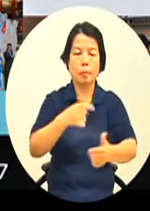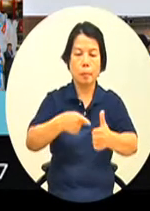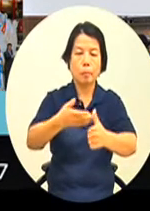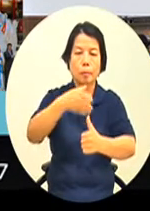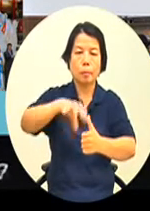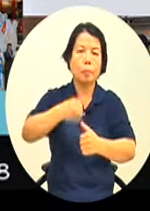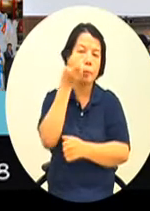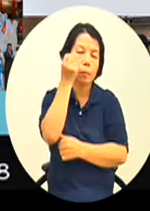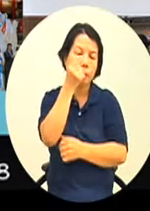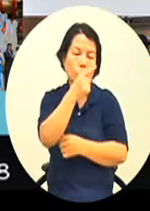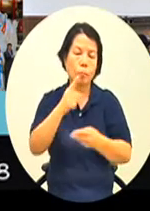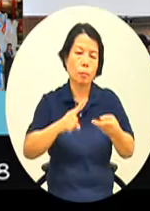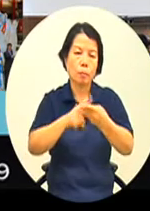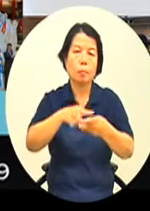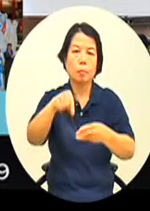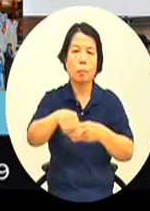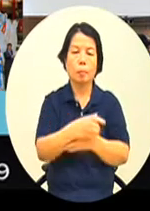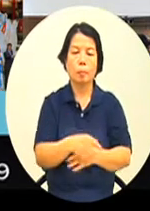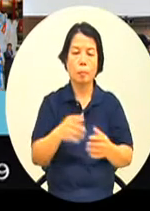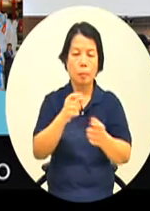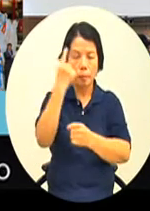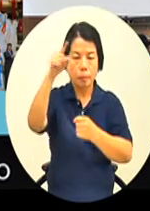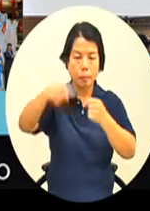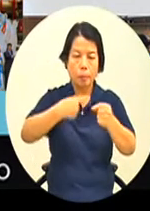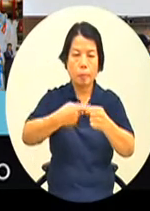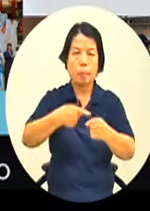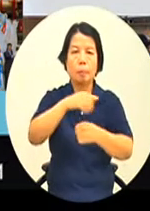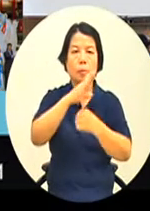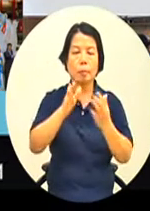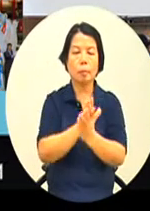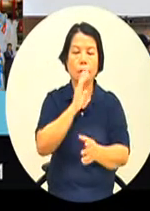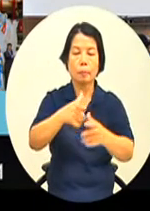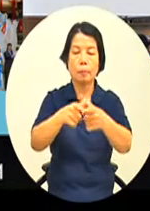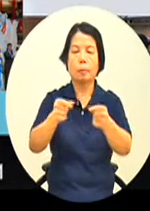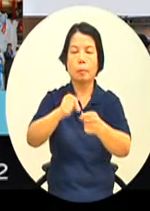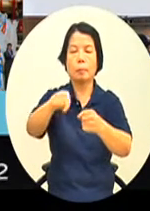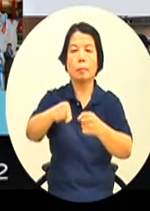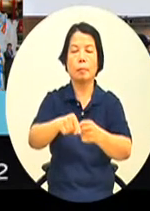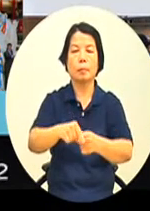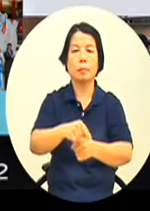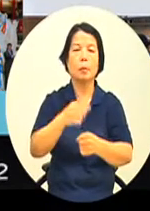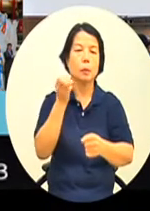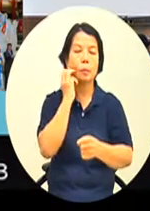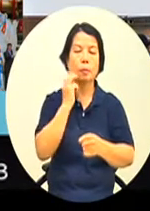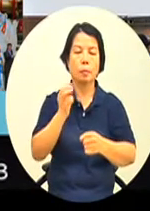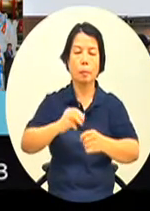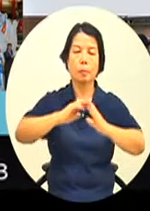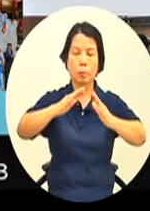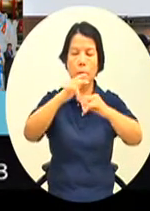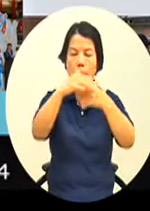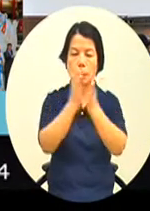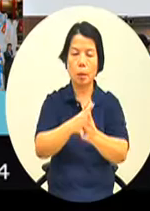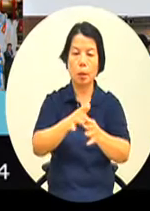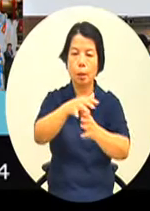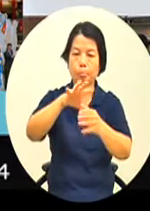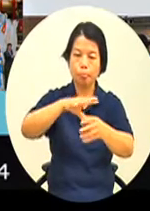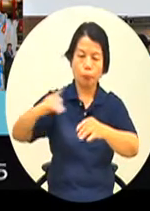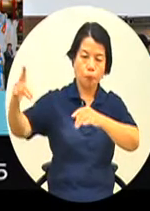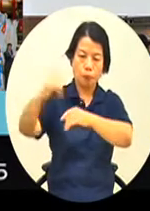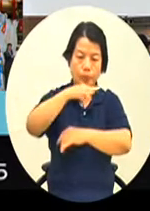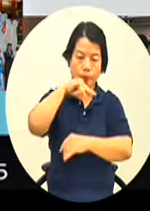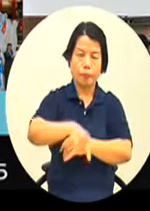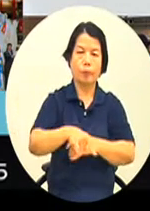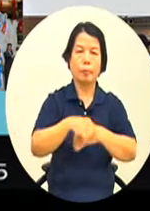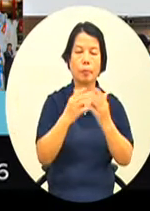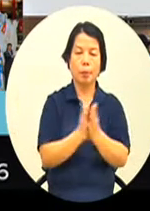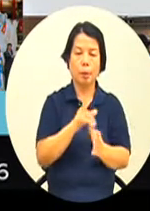光为主题哦。那明年长野县内的松本市哈也预计将会有包机直航我们高雄哦，可见这个交流备忘录